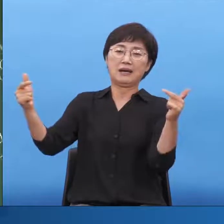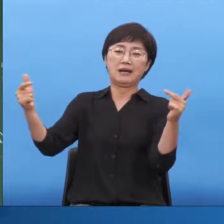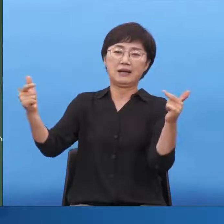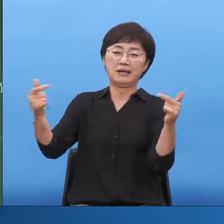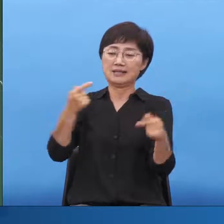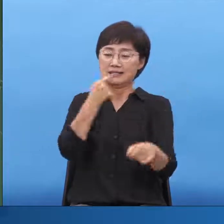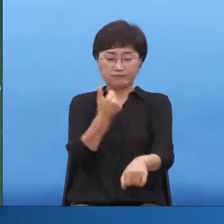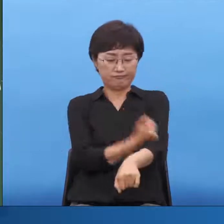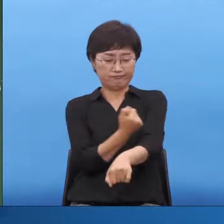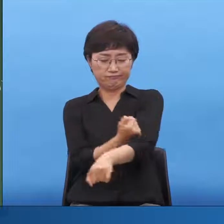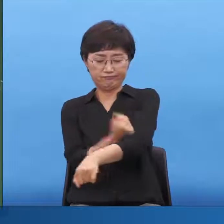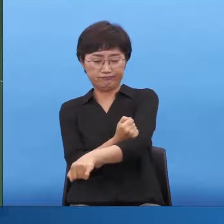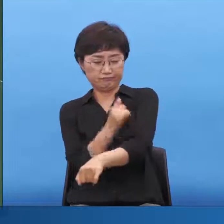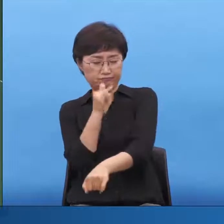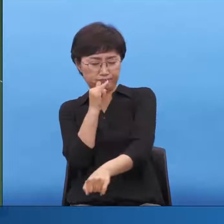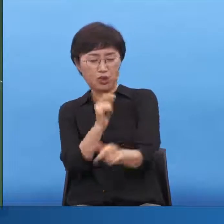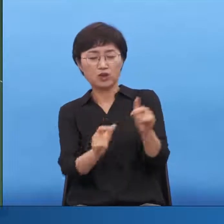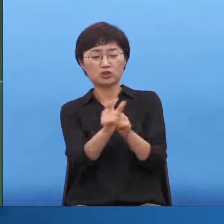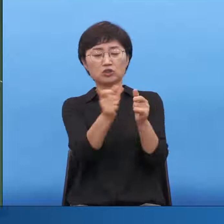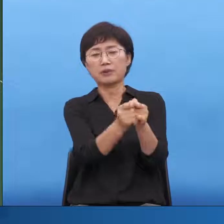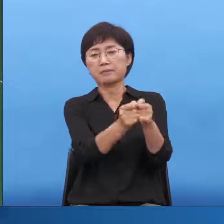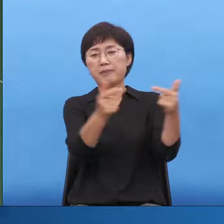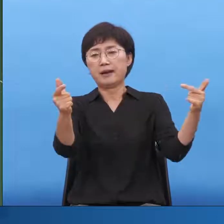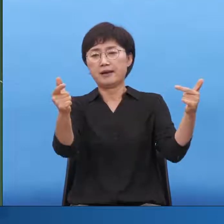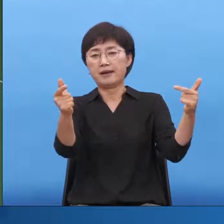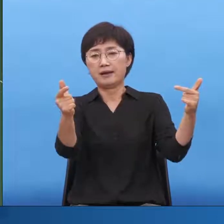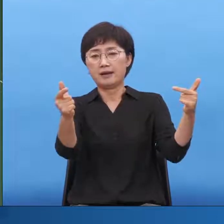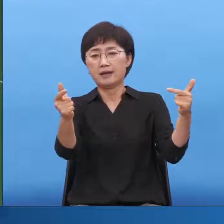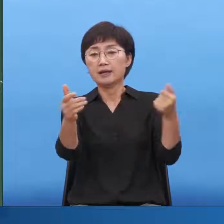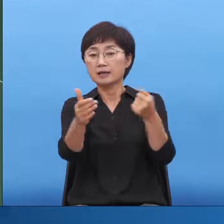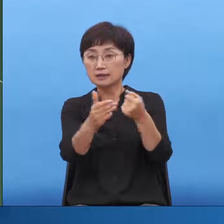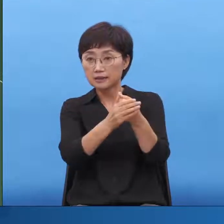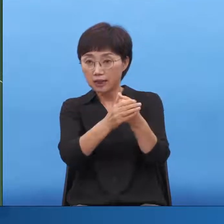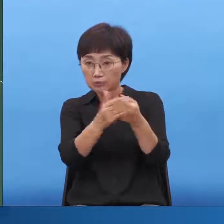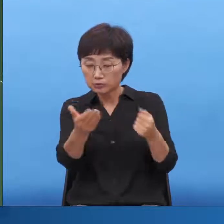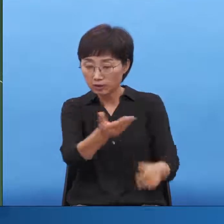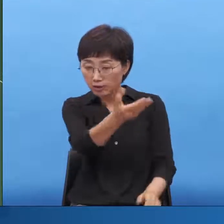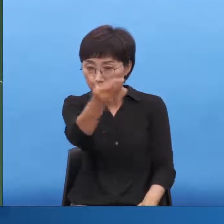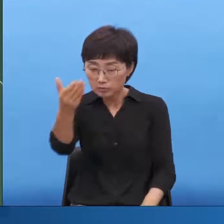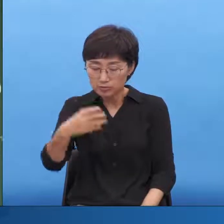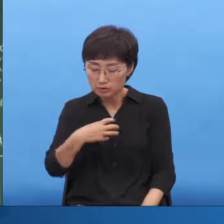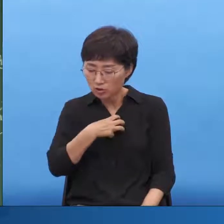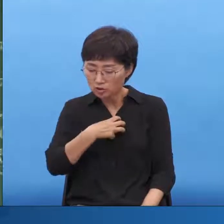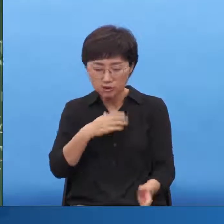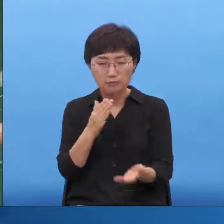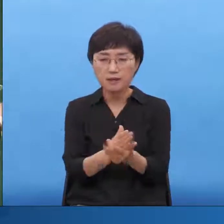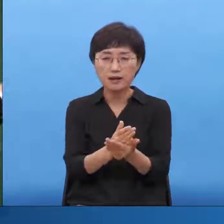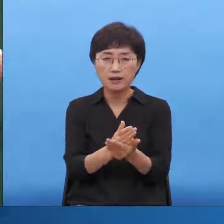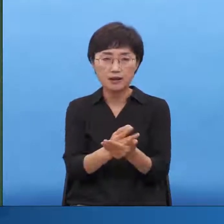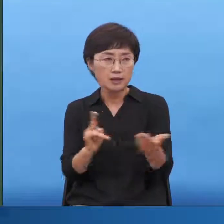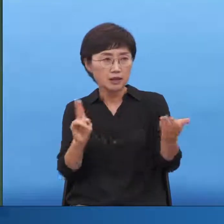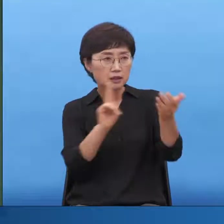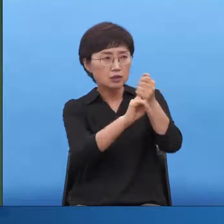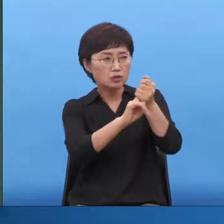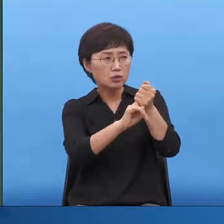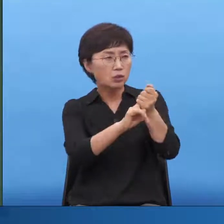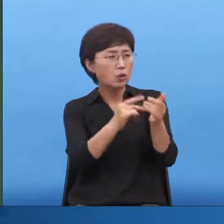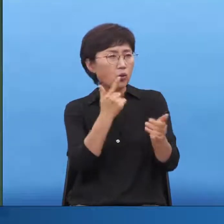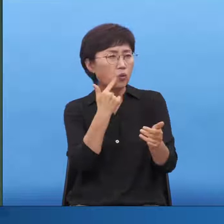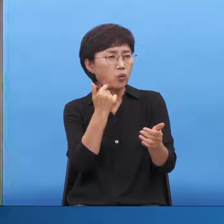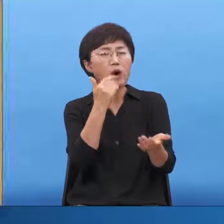将来会到来很严重的精神病时代，还有毒品。 그래서 우리 렘넌트들은 걱정하지 말고 표적이 중요합니다. 언약 딱 잡았어요.